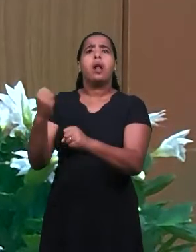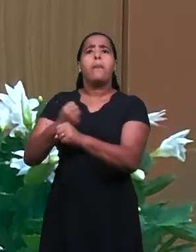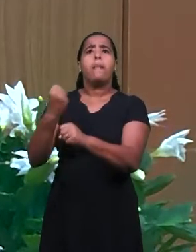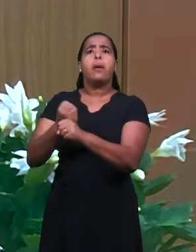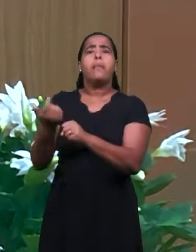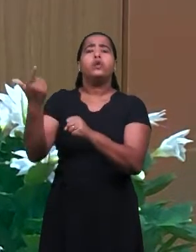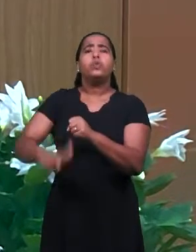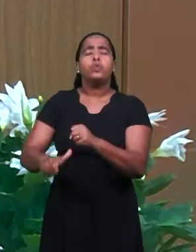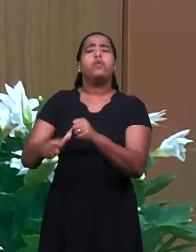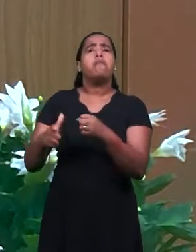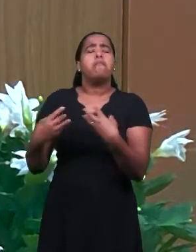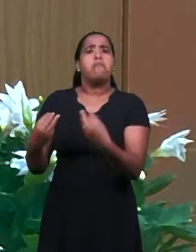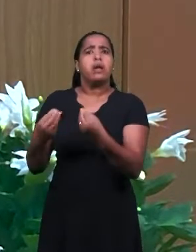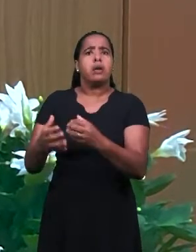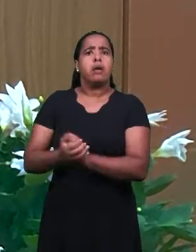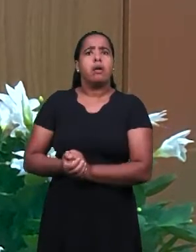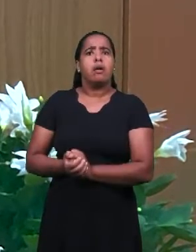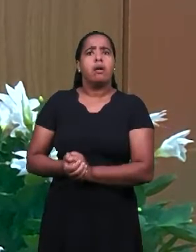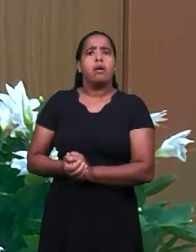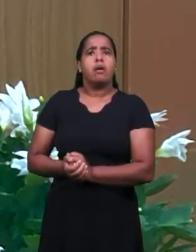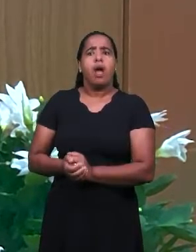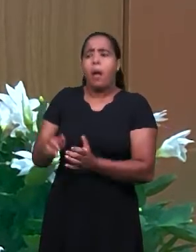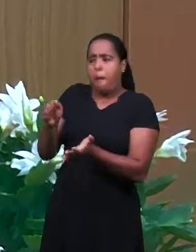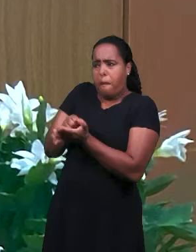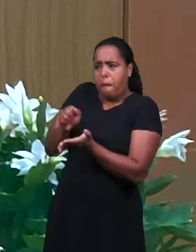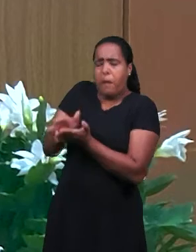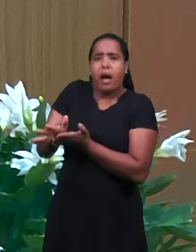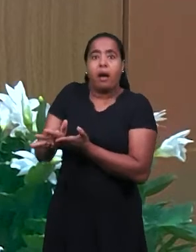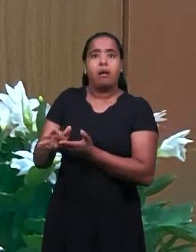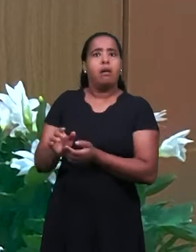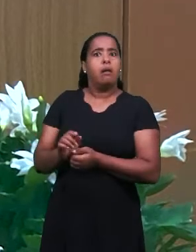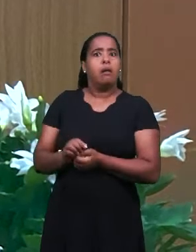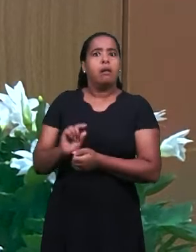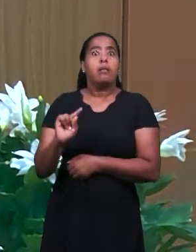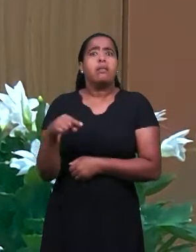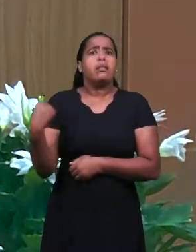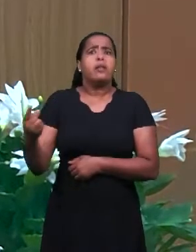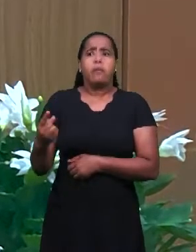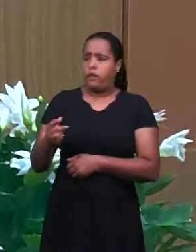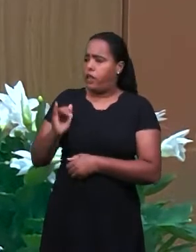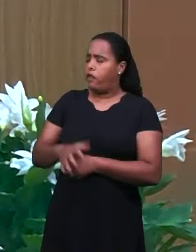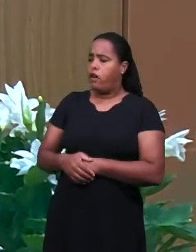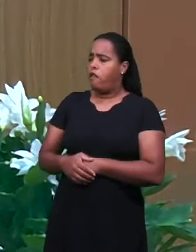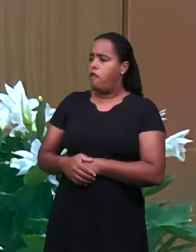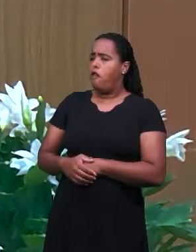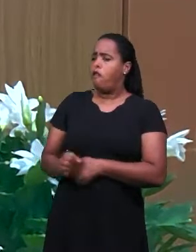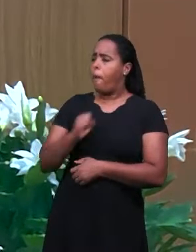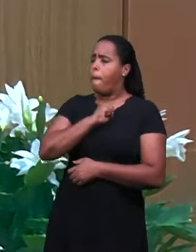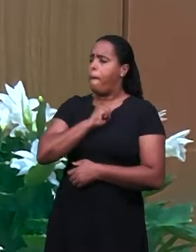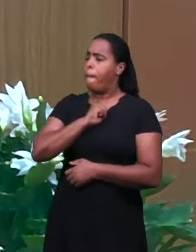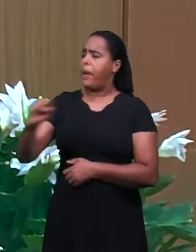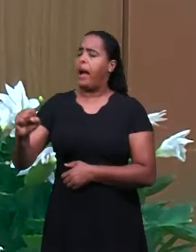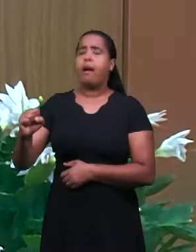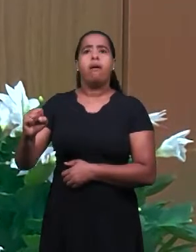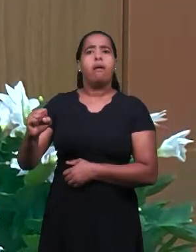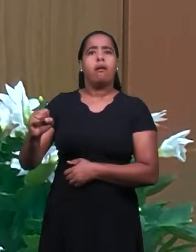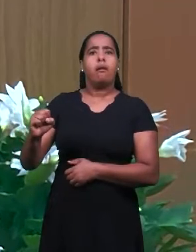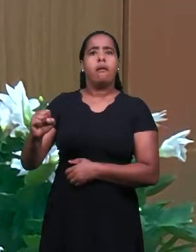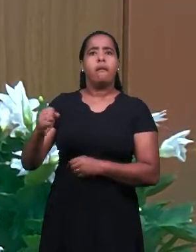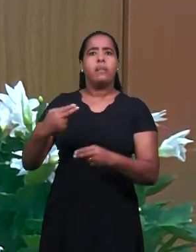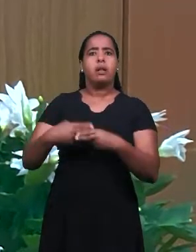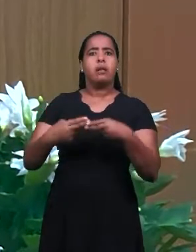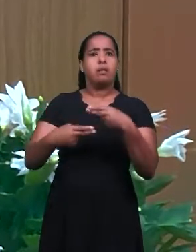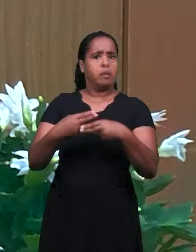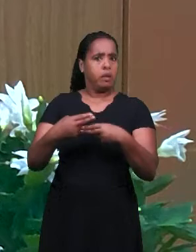И начали их запугивать. Потом сказали, что они убьют там Неемию.